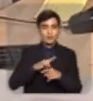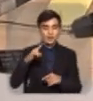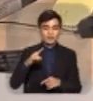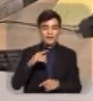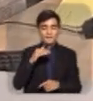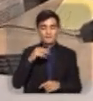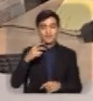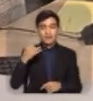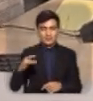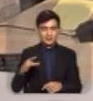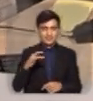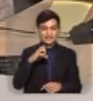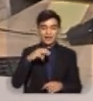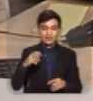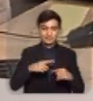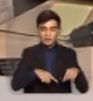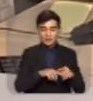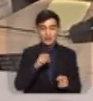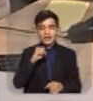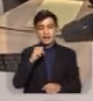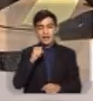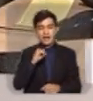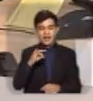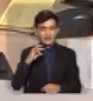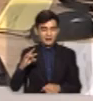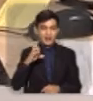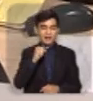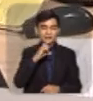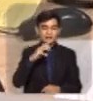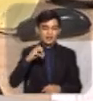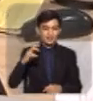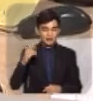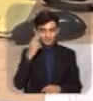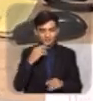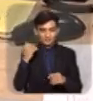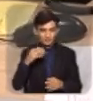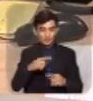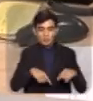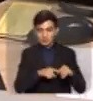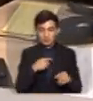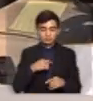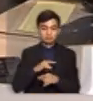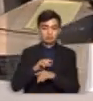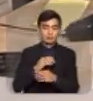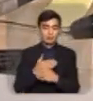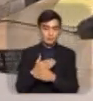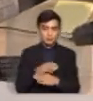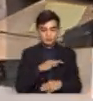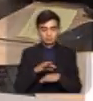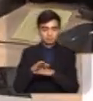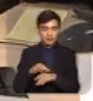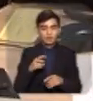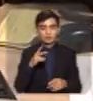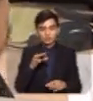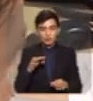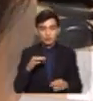как дочерняя компания, и Air Astana. А вот со скатом у них до 31 января, поэтому мы помогаем пассажирам.